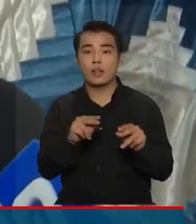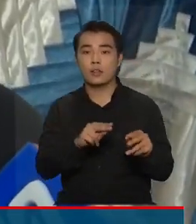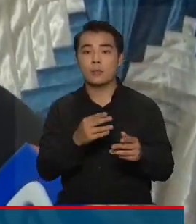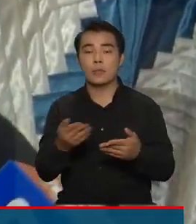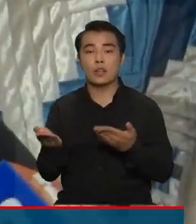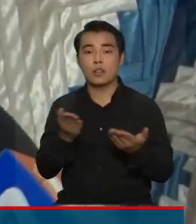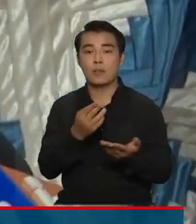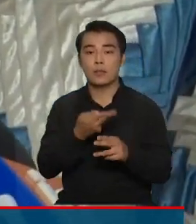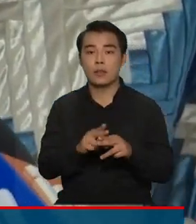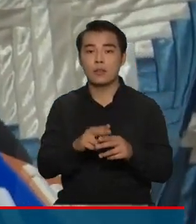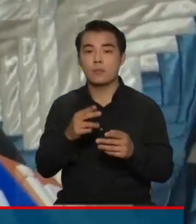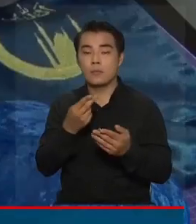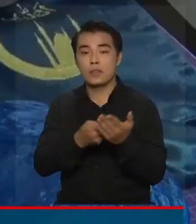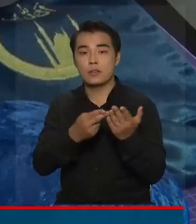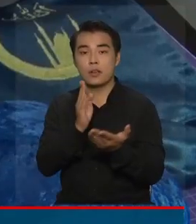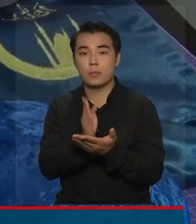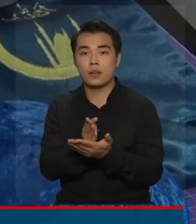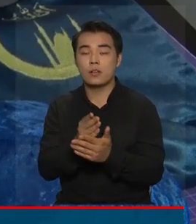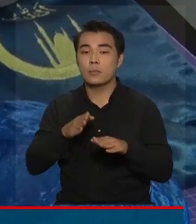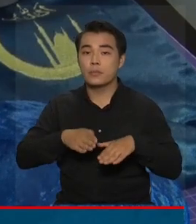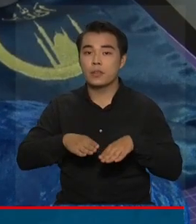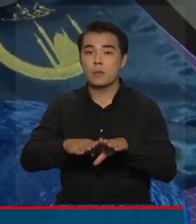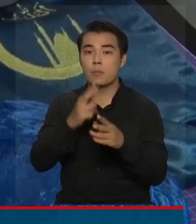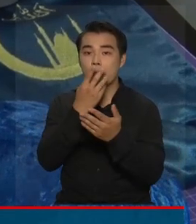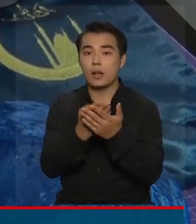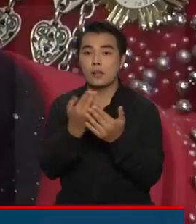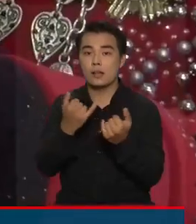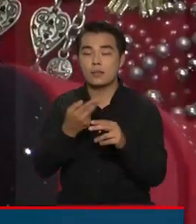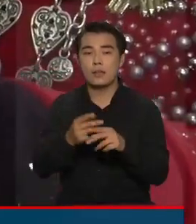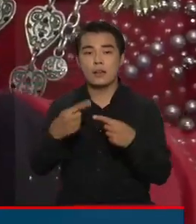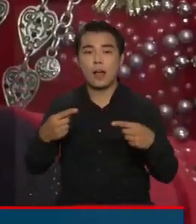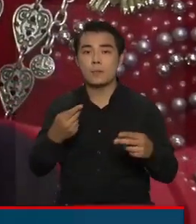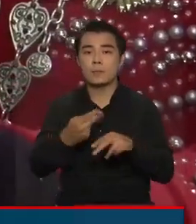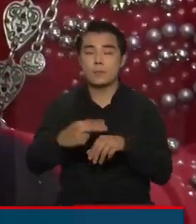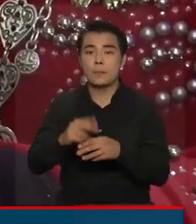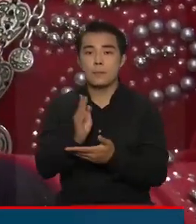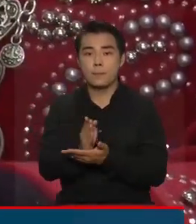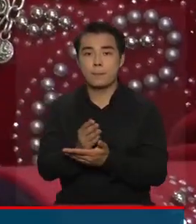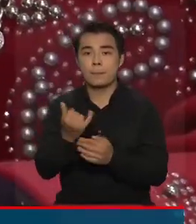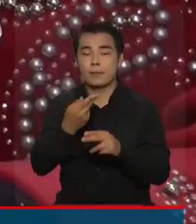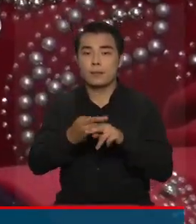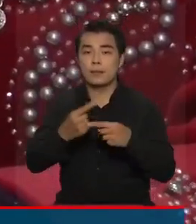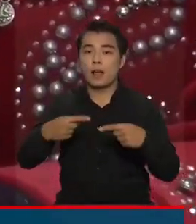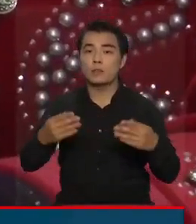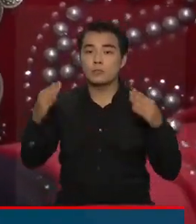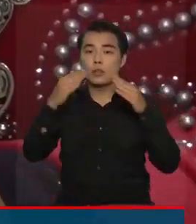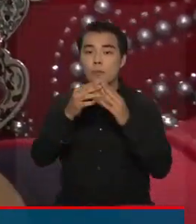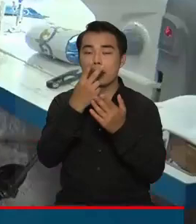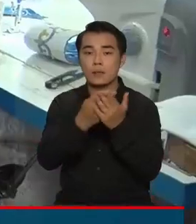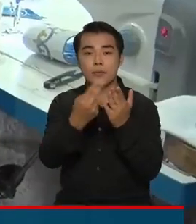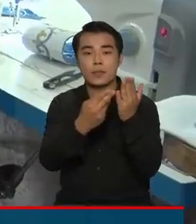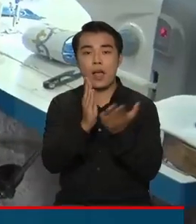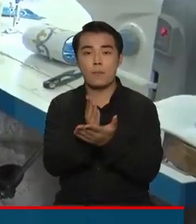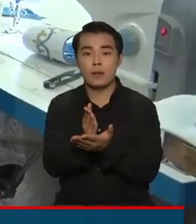шақырып отыратын құрақ оюы. Тігіншілердің өніміне еліміздің түкпір-түкпірінен сұраныс артқан. Туындылары талай үйдің сәнін келтіріп тұр. Сан